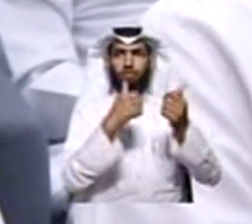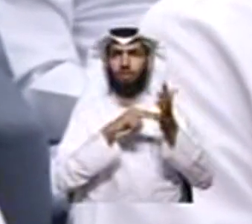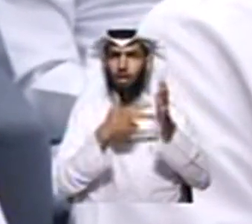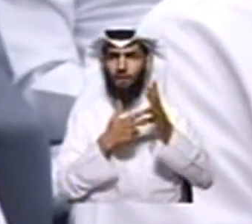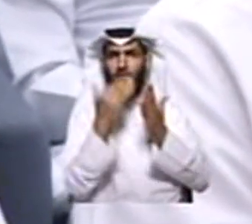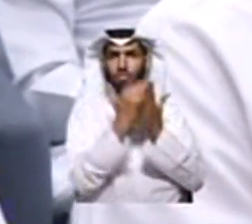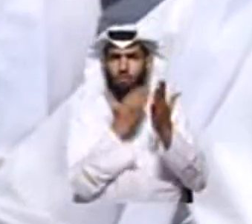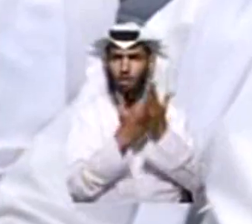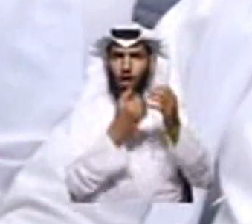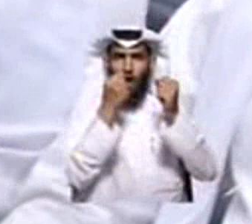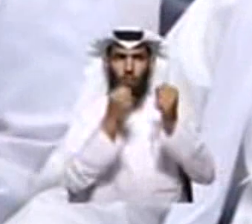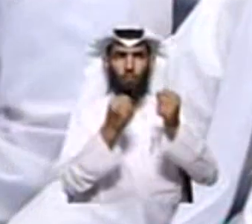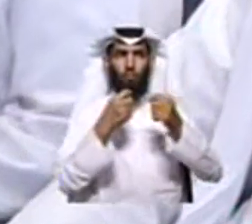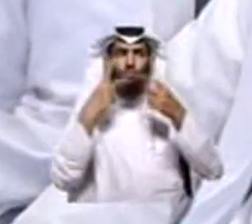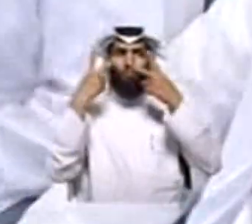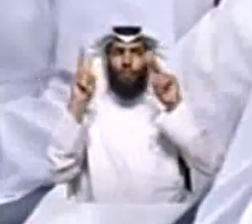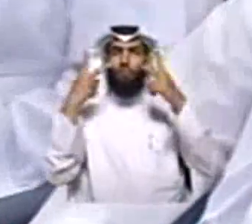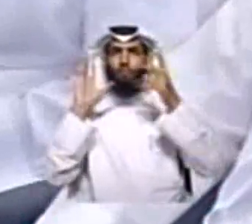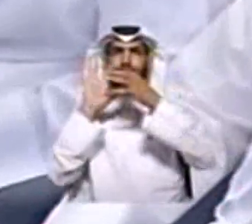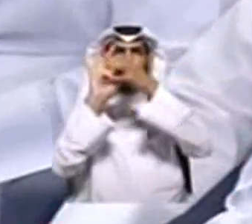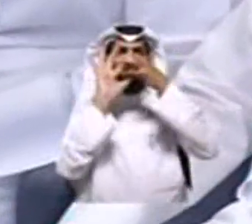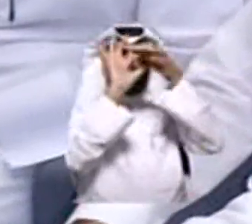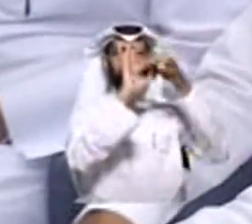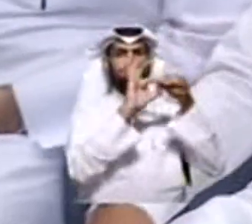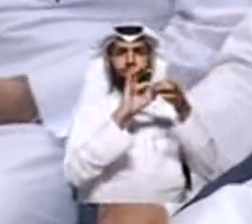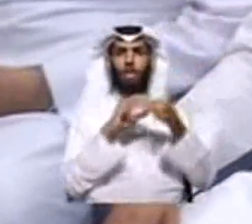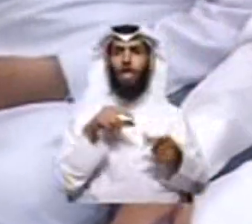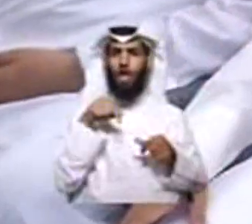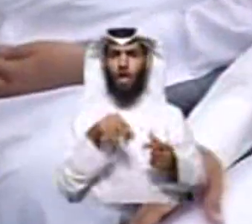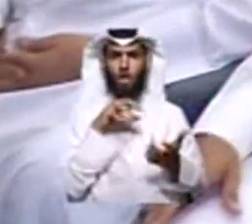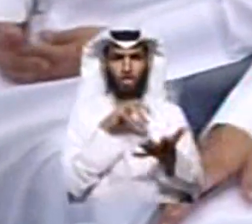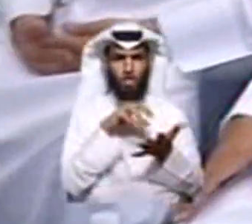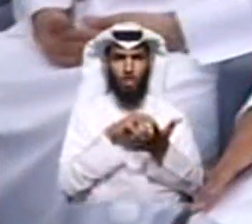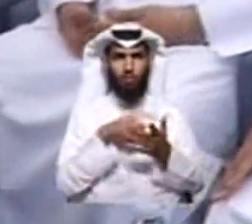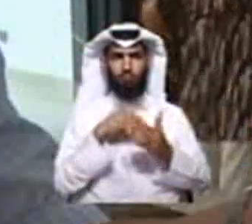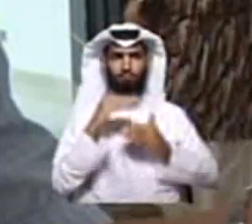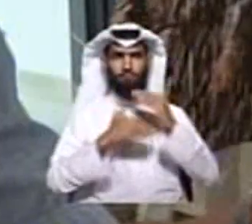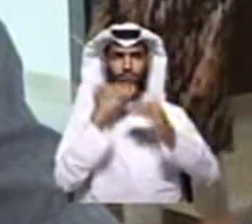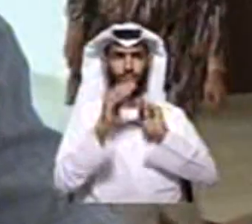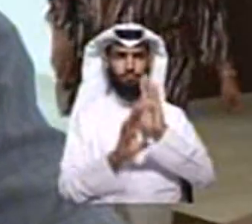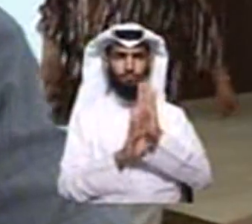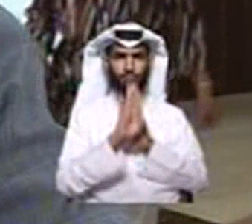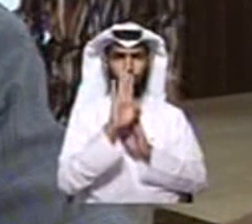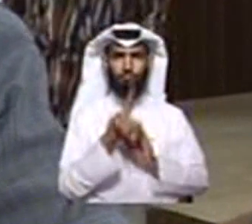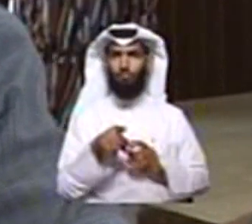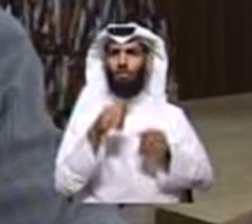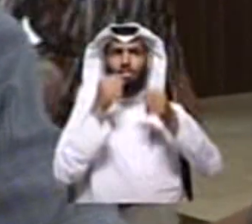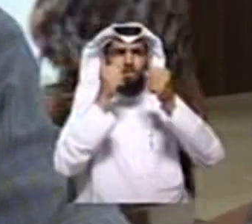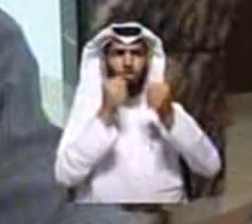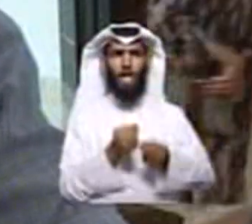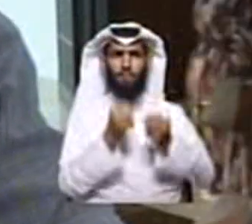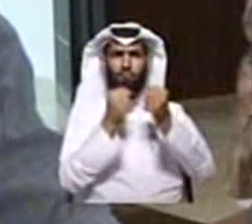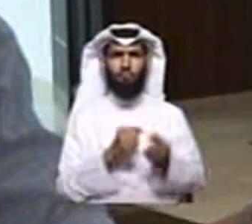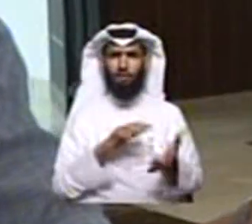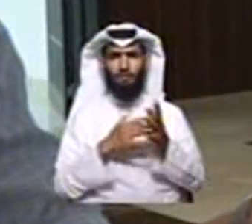وانفتاحا وتنوعا عبر سياسات انتهجتها الدولة تعزز النمو المستدام. التحديات